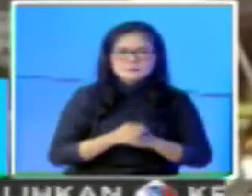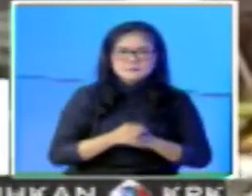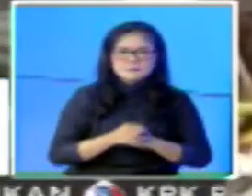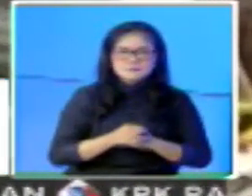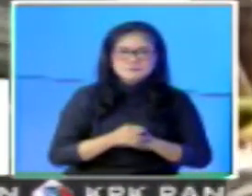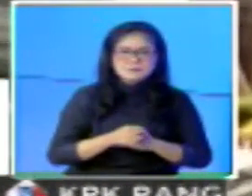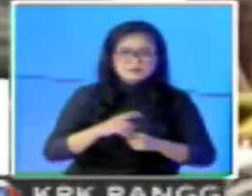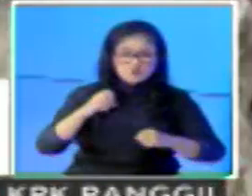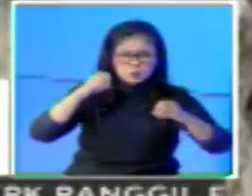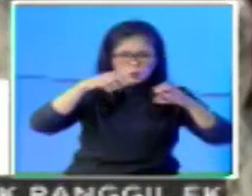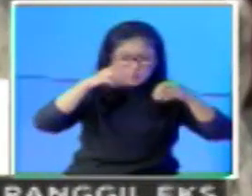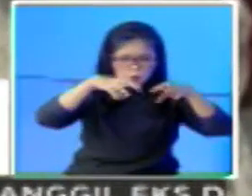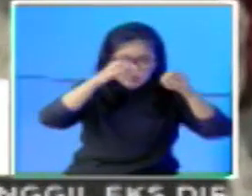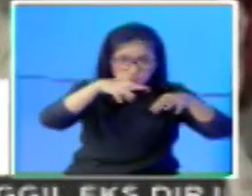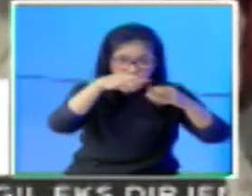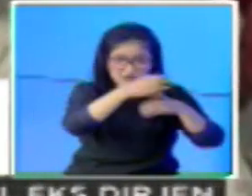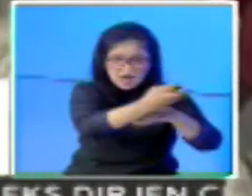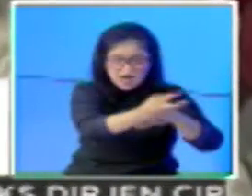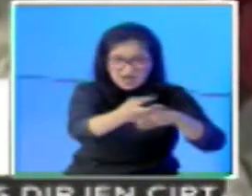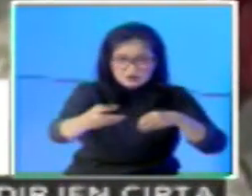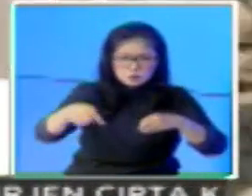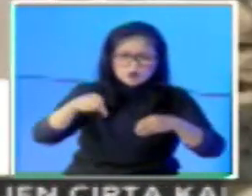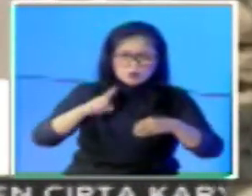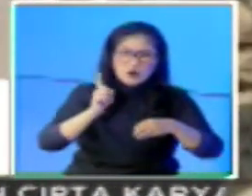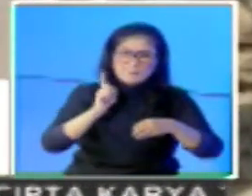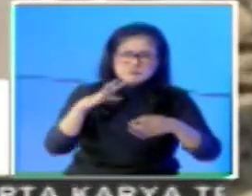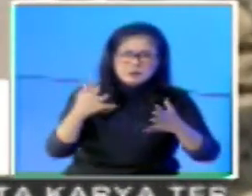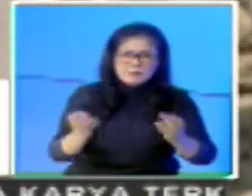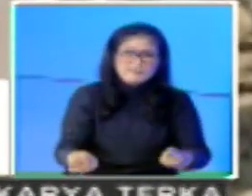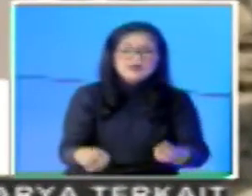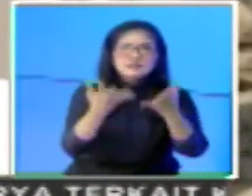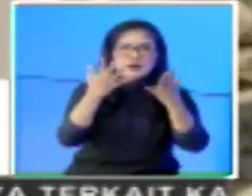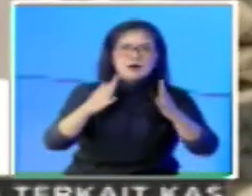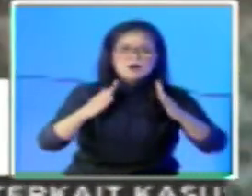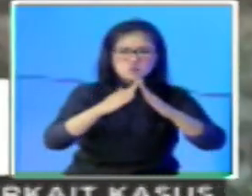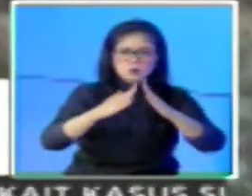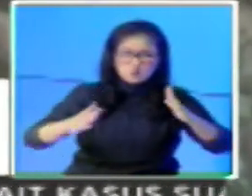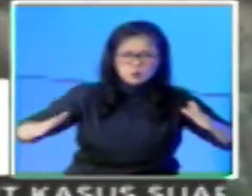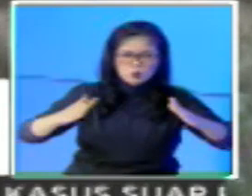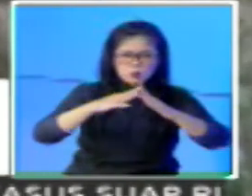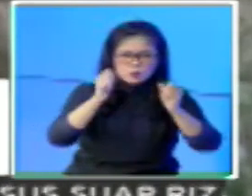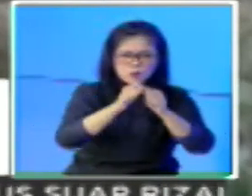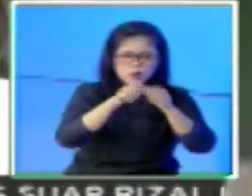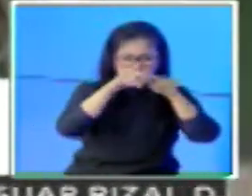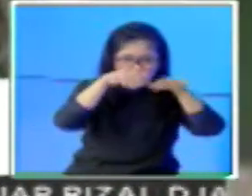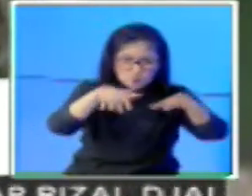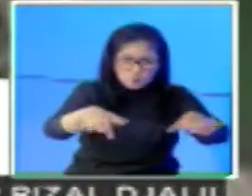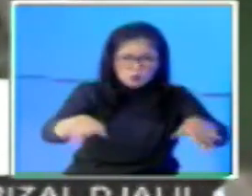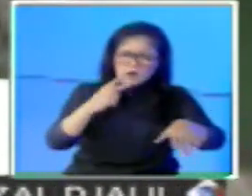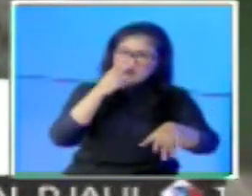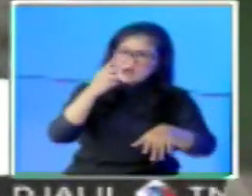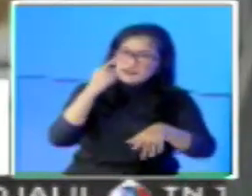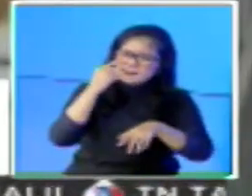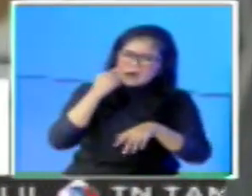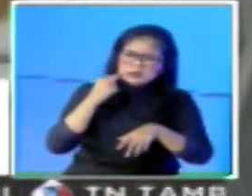Hujan batu berasal dari efek ledakan batu yang dilakukan PT MSS di Gunung Miun. 3 saksi dari PT MSS telah